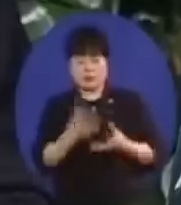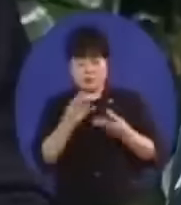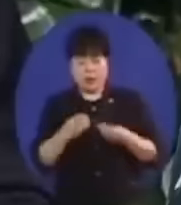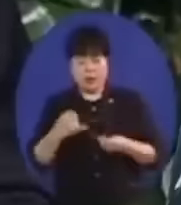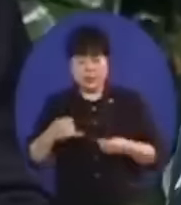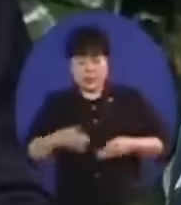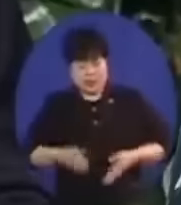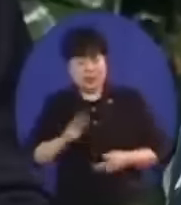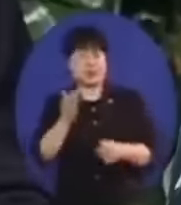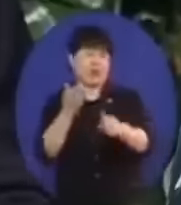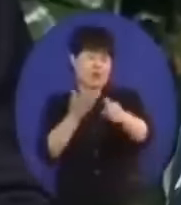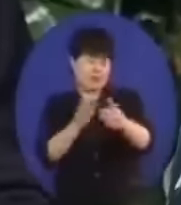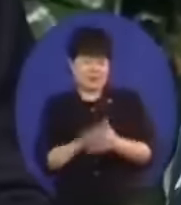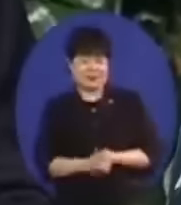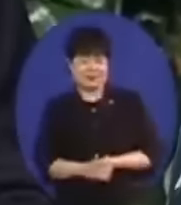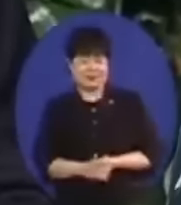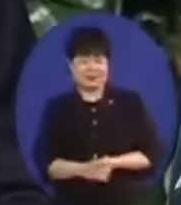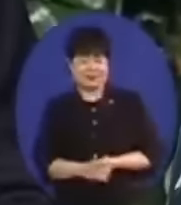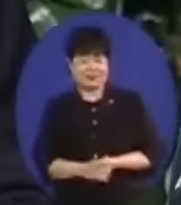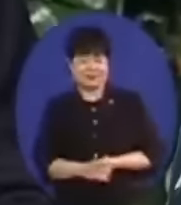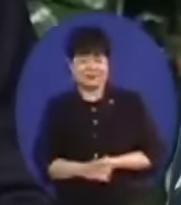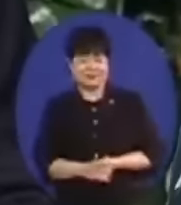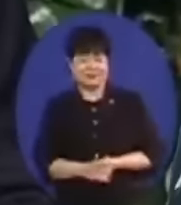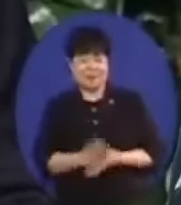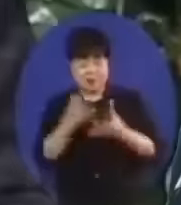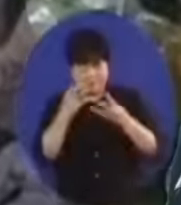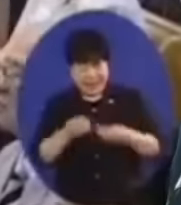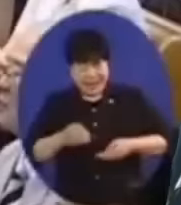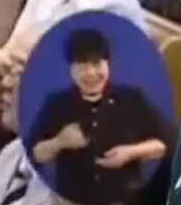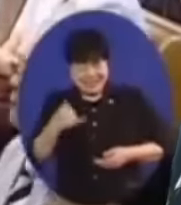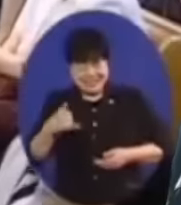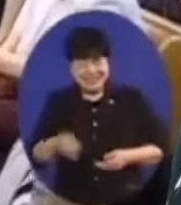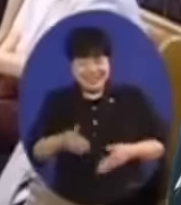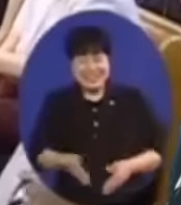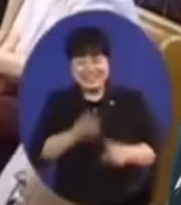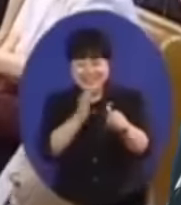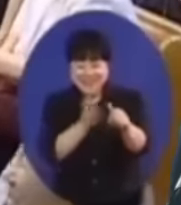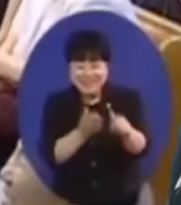돼요. 낳을 수 있는 힘만 있으면 많이 낳아야 돼요.